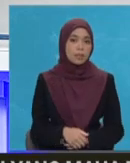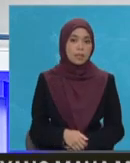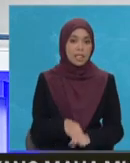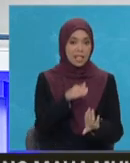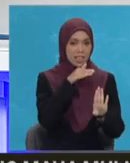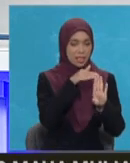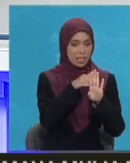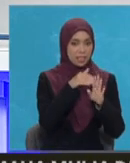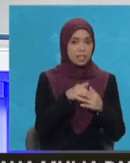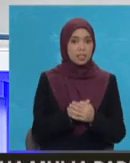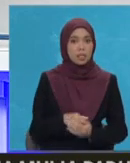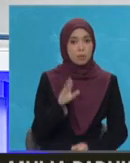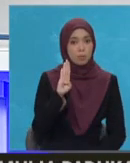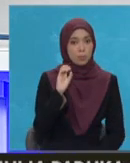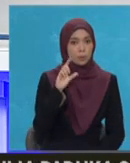di surat